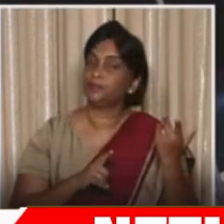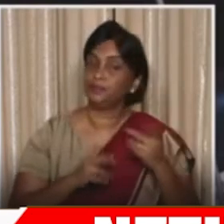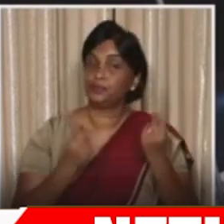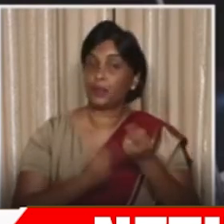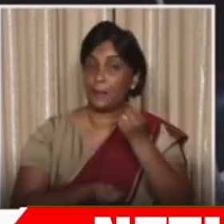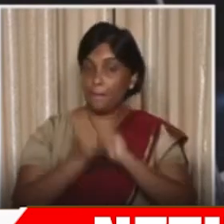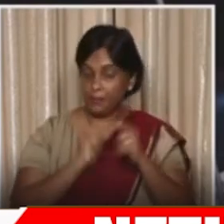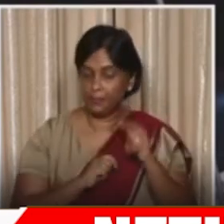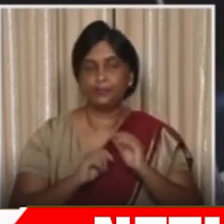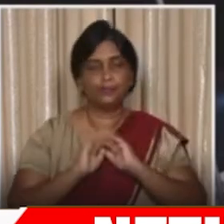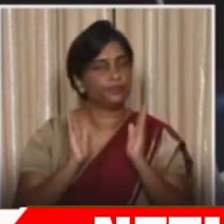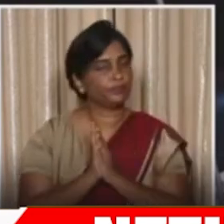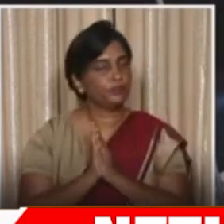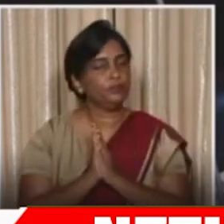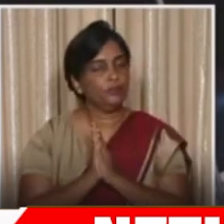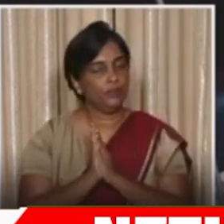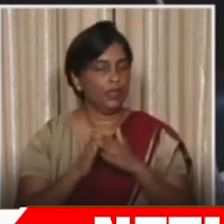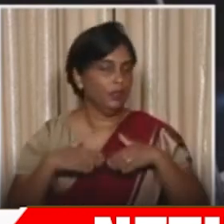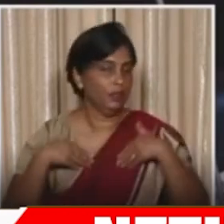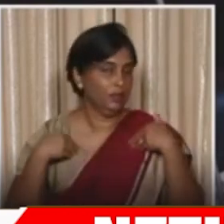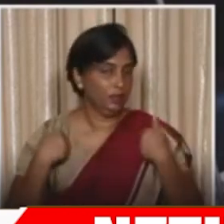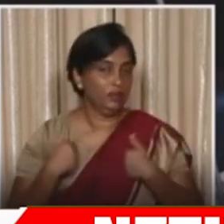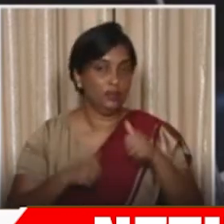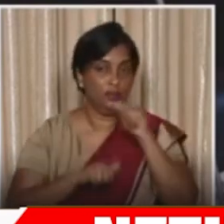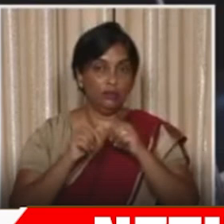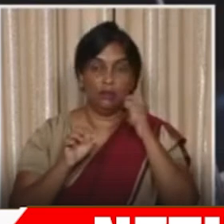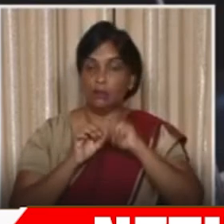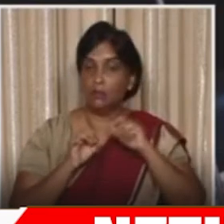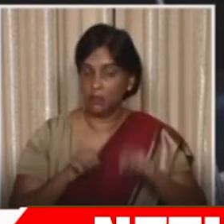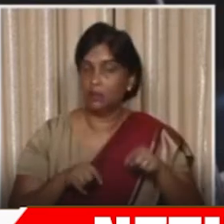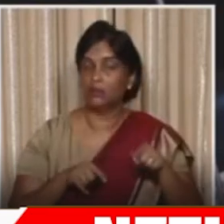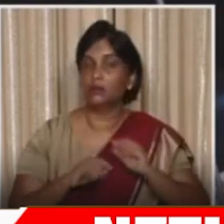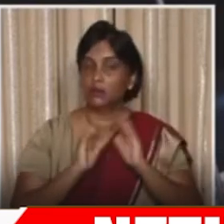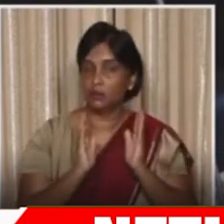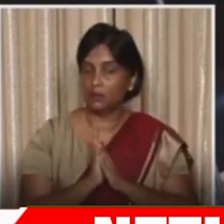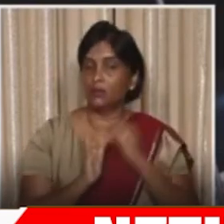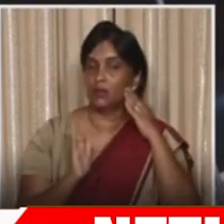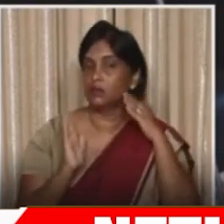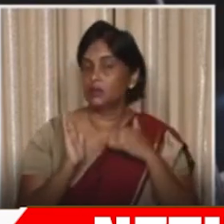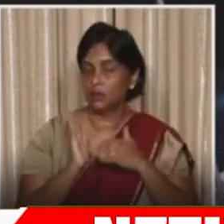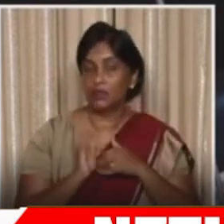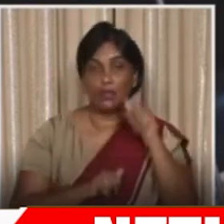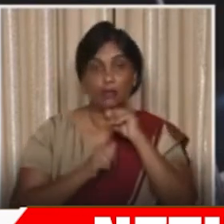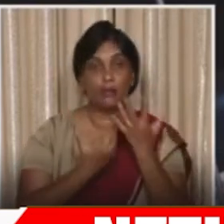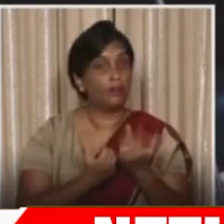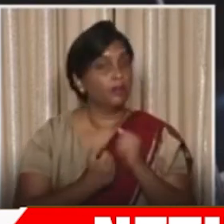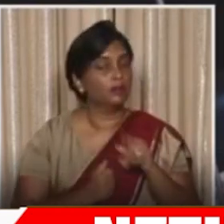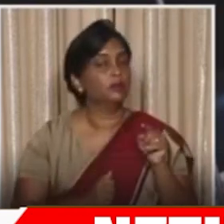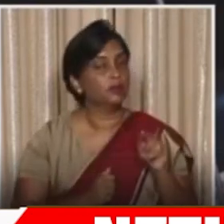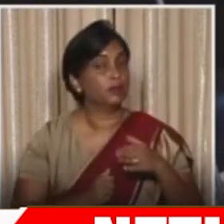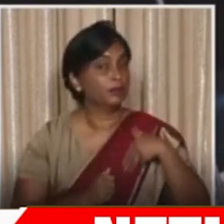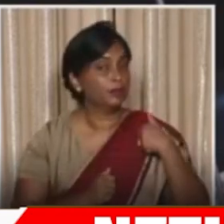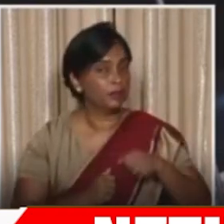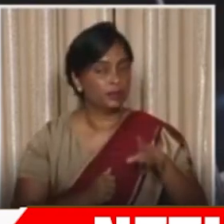හදිසි මිලදී ගැනීම ඒ වගේම සෞඛ්‍ය මේ ඖෂධ සංස්ථාව මේ වගේ අංශවලින් ඖෂධ ගන්නකොට